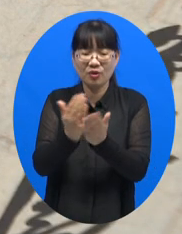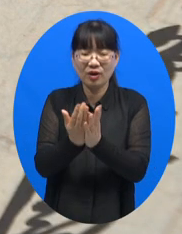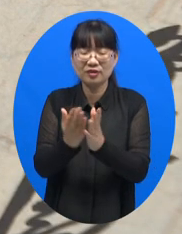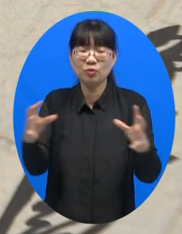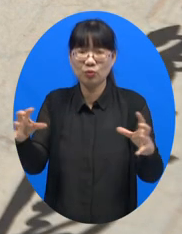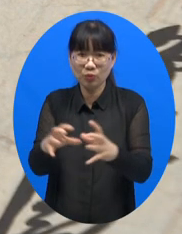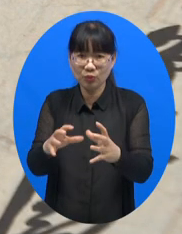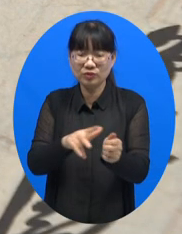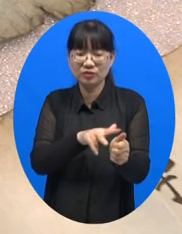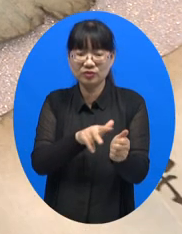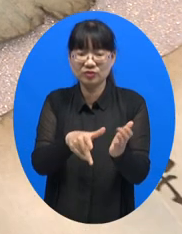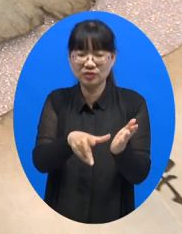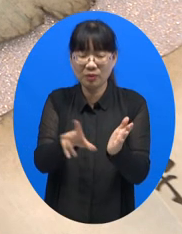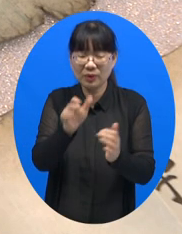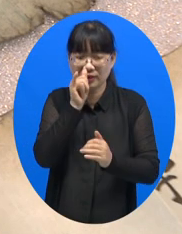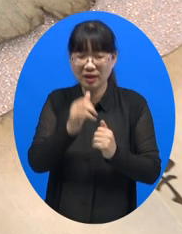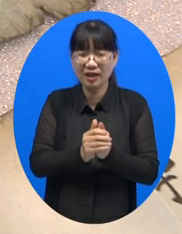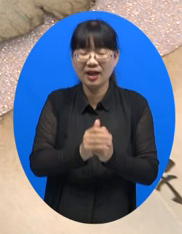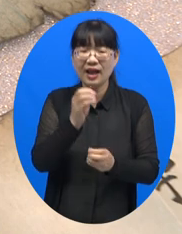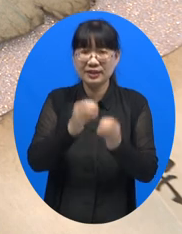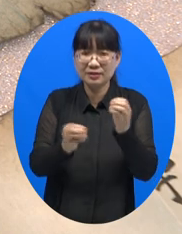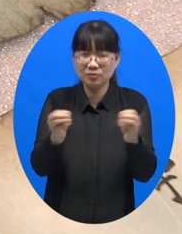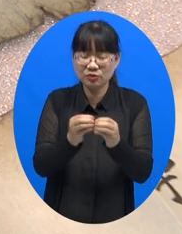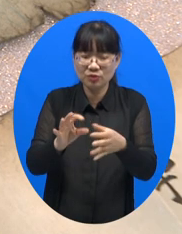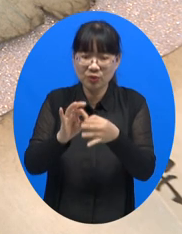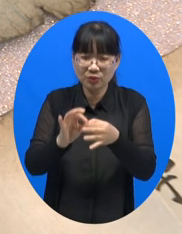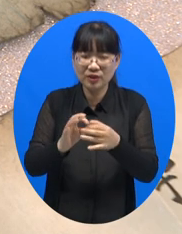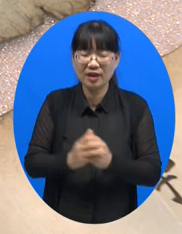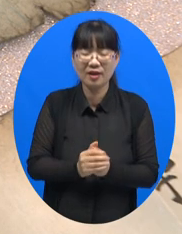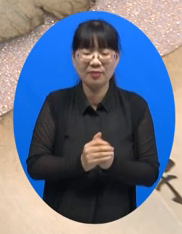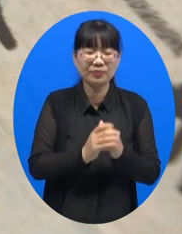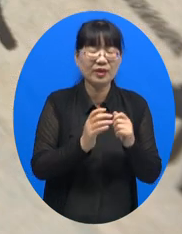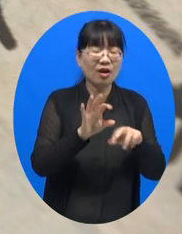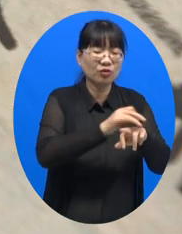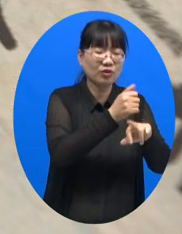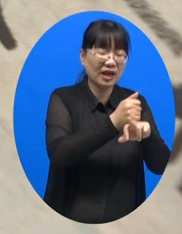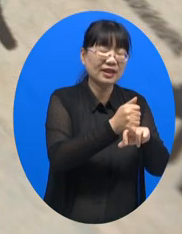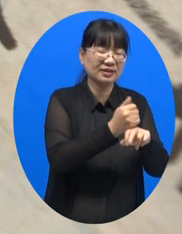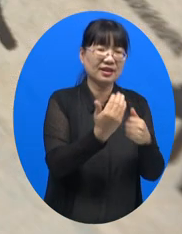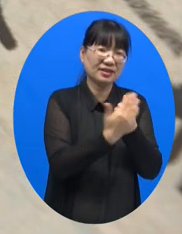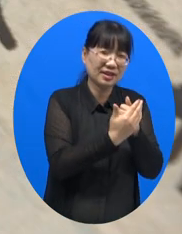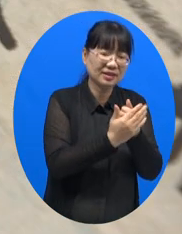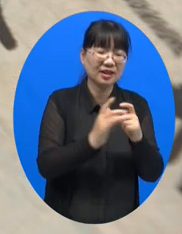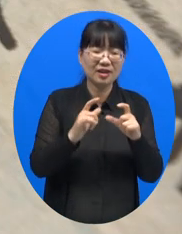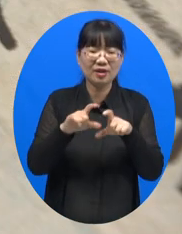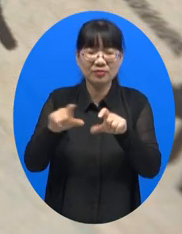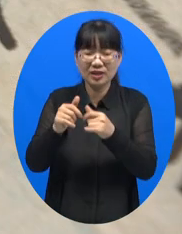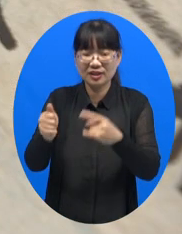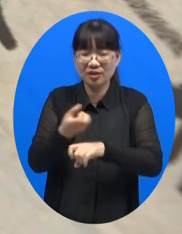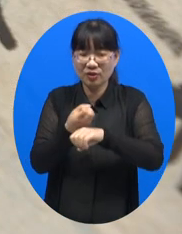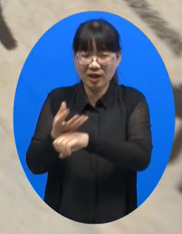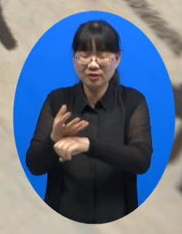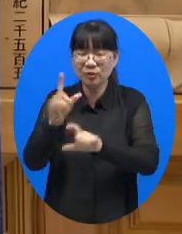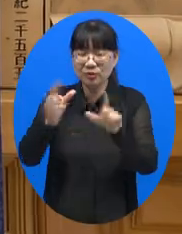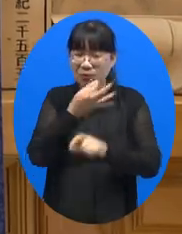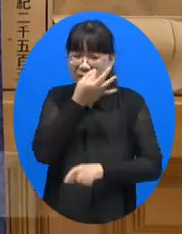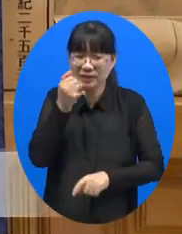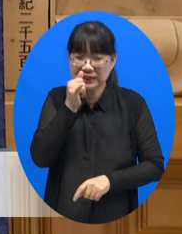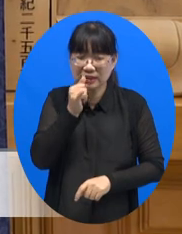한데 모은 자료는 딱 신문을 통해 구강의 은 택에 민간의 전달되는 과정을 상징적으로 보여줍니다